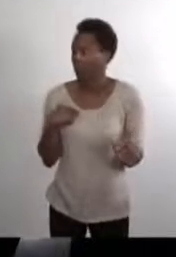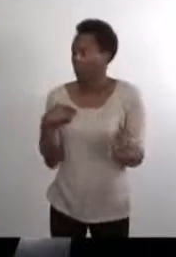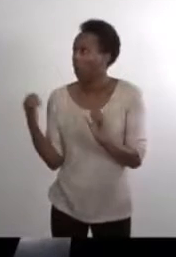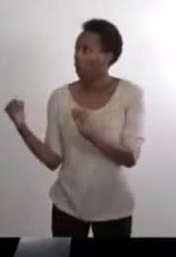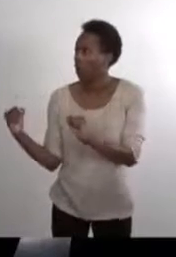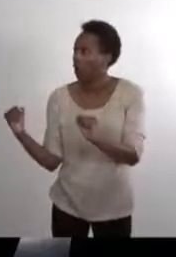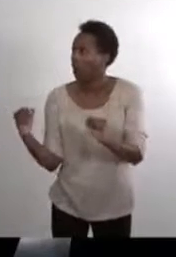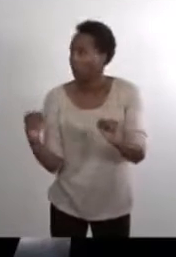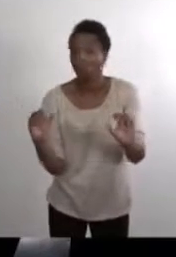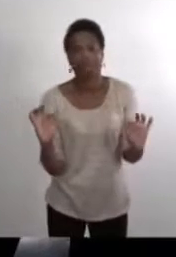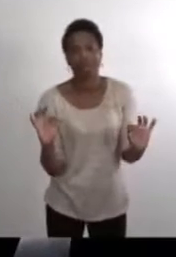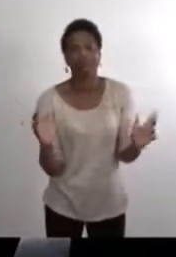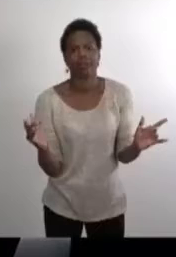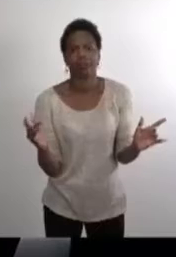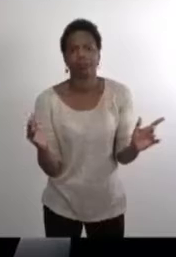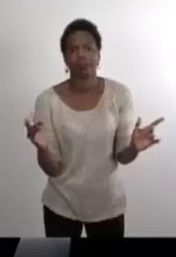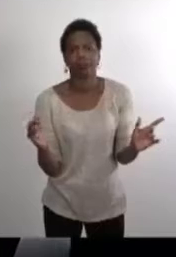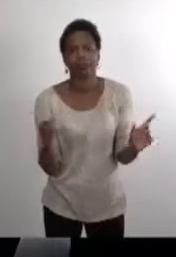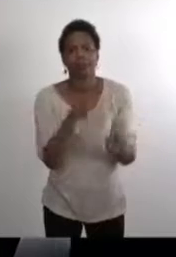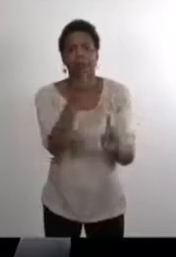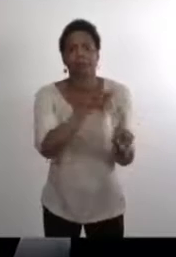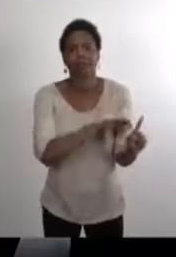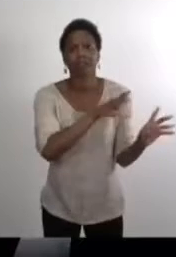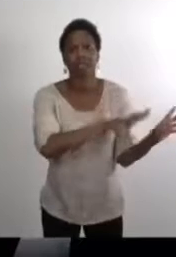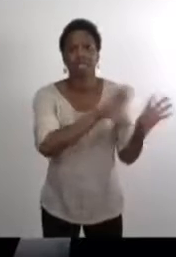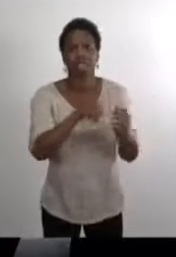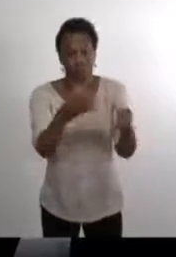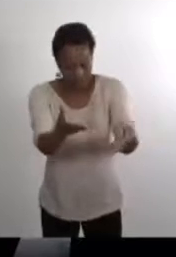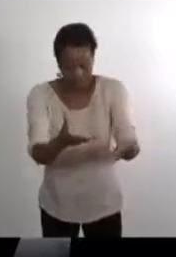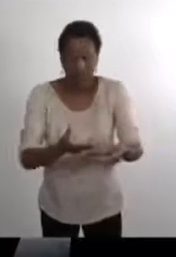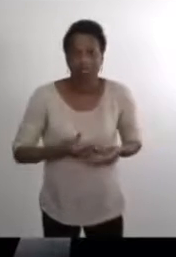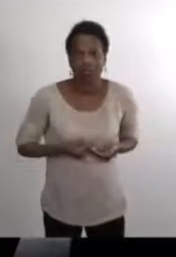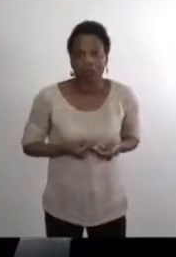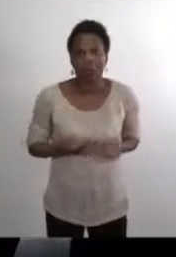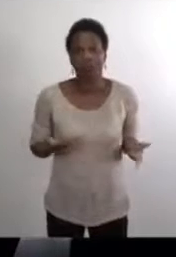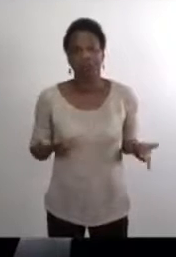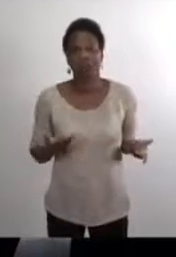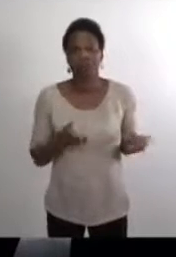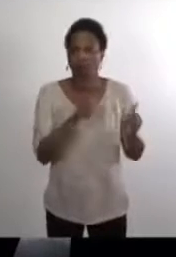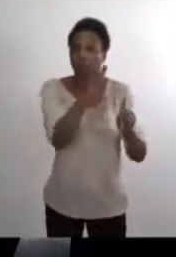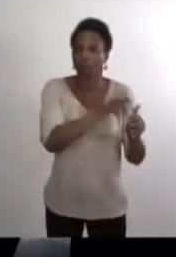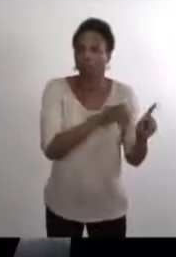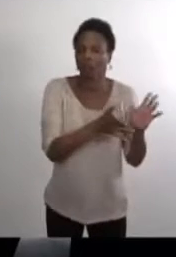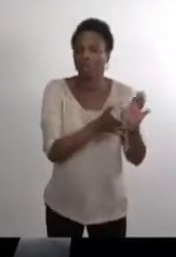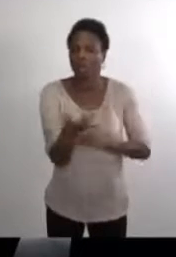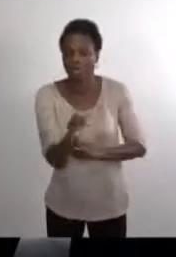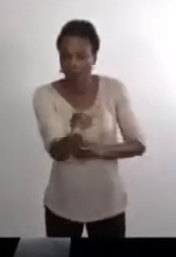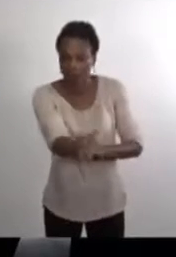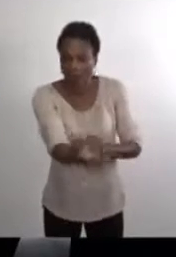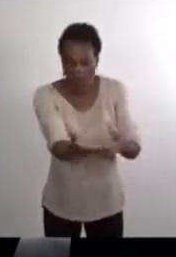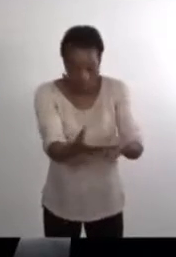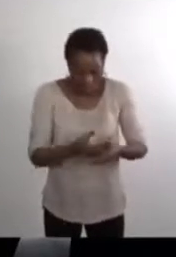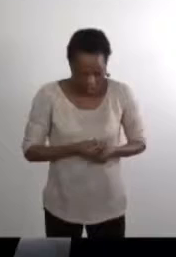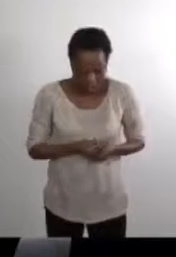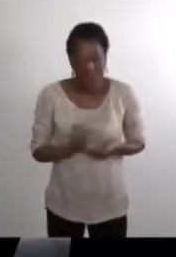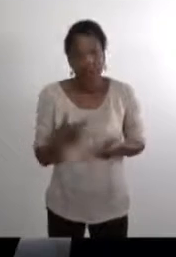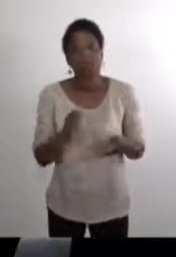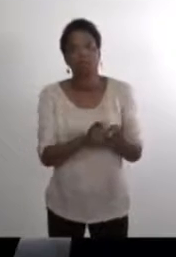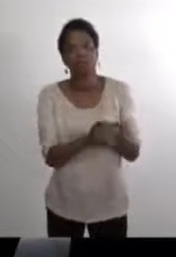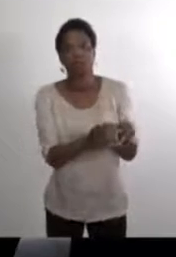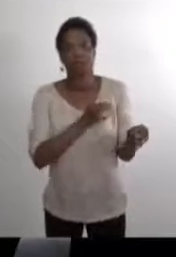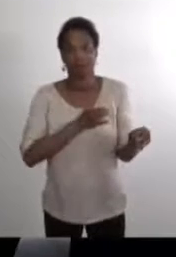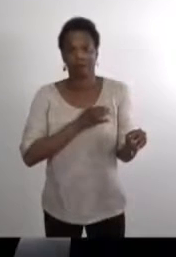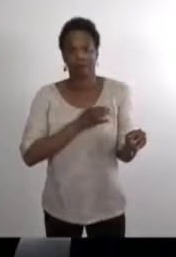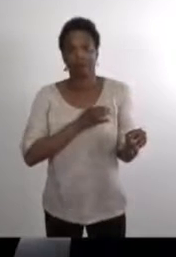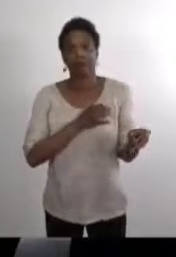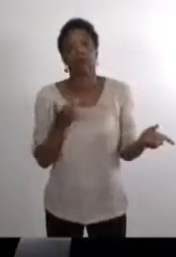dit sur l'accueil des déplacés, des réfugiés, mais il y a aussi des conséquences pour nos résidents, les Bordelaises